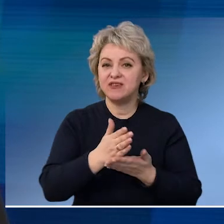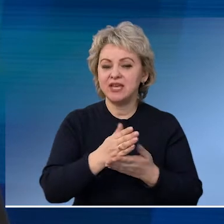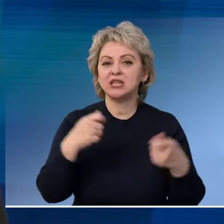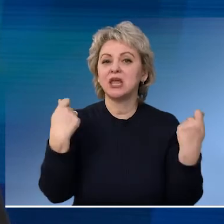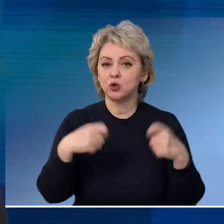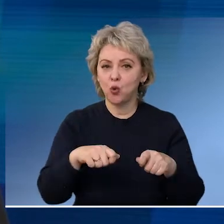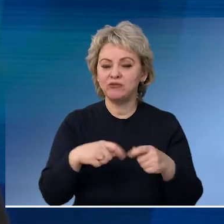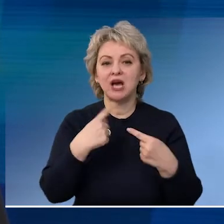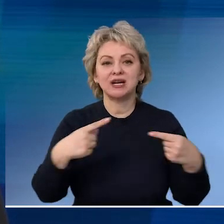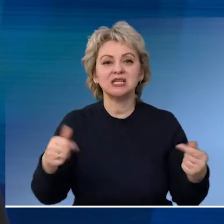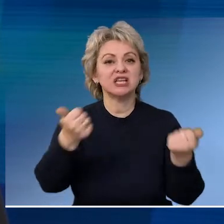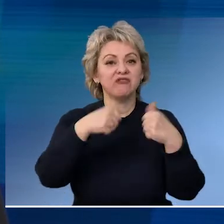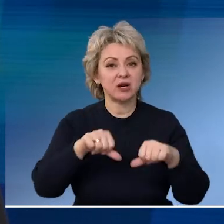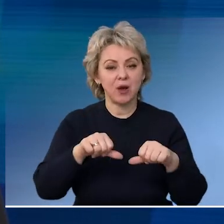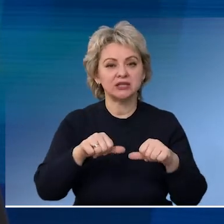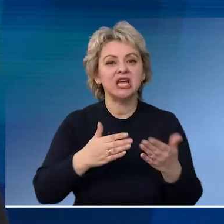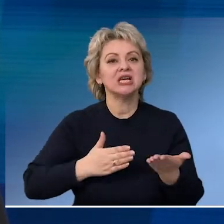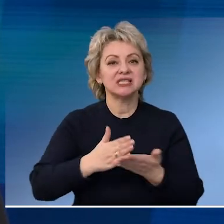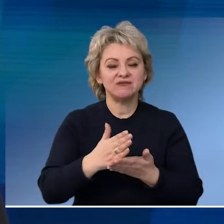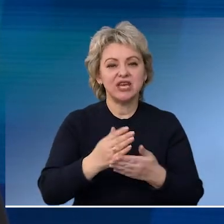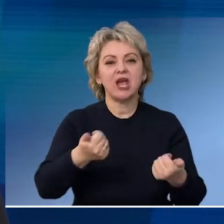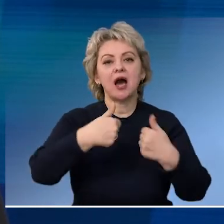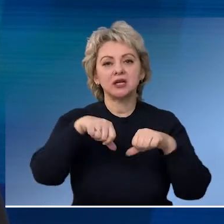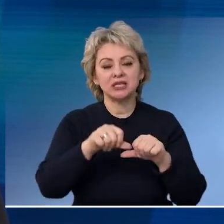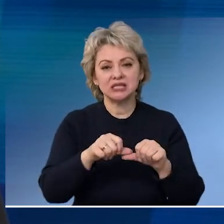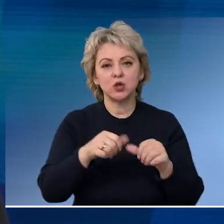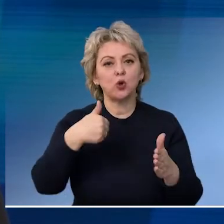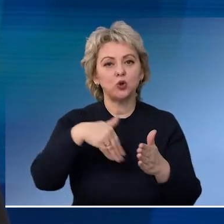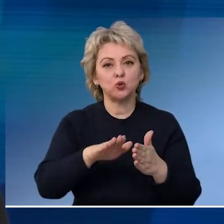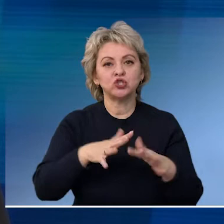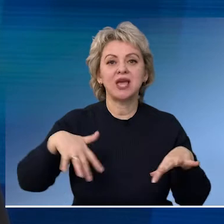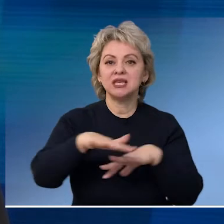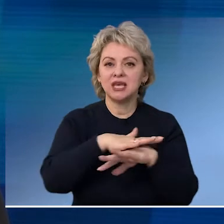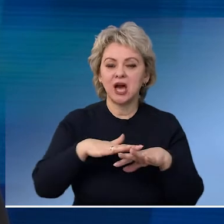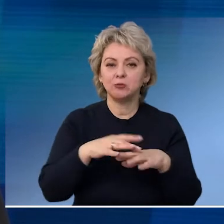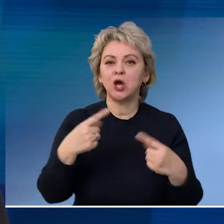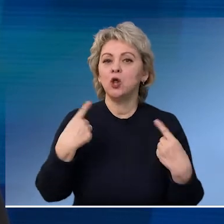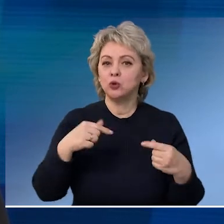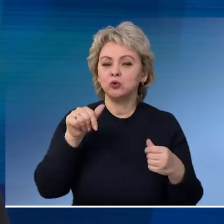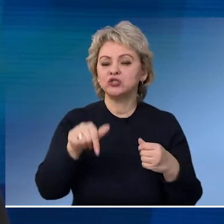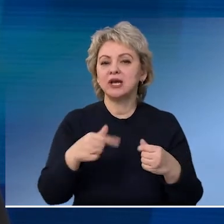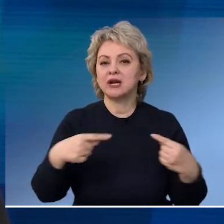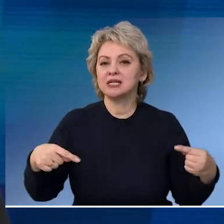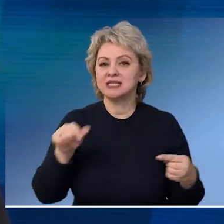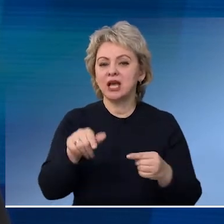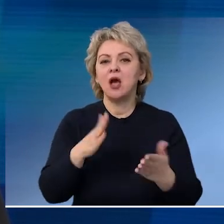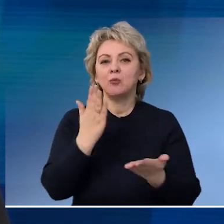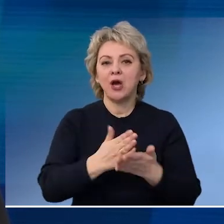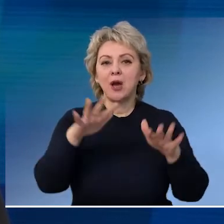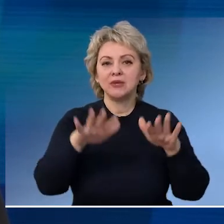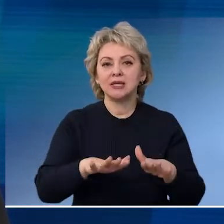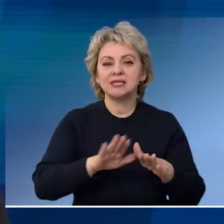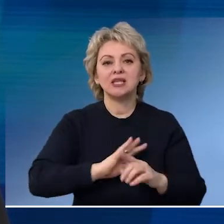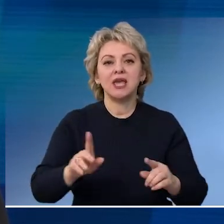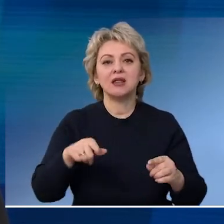сфере торговли разных форматов, в сфере организации лучшей ярмарки, лучшего рынка, лучших